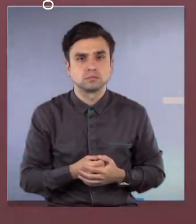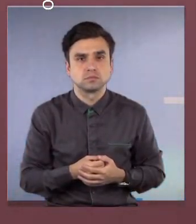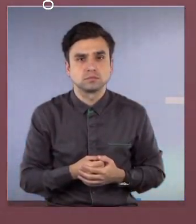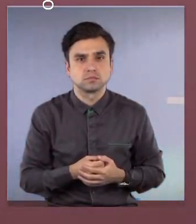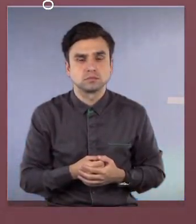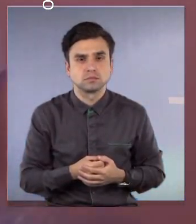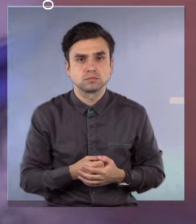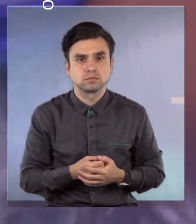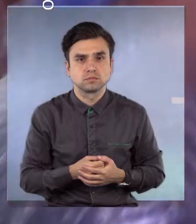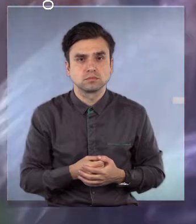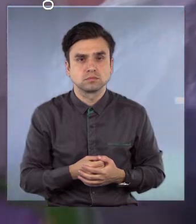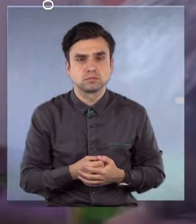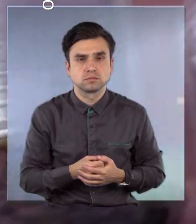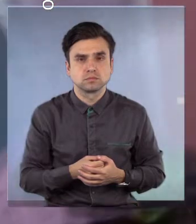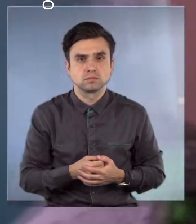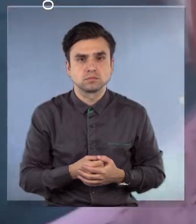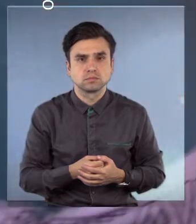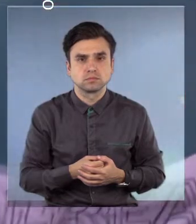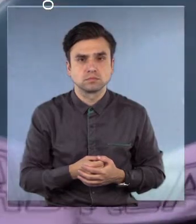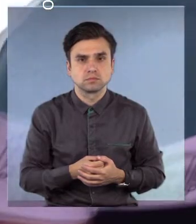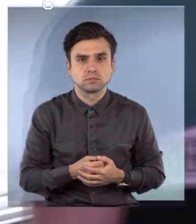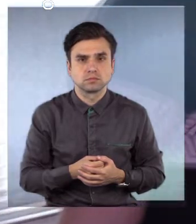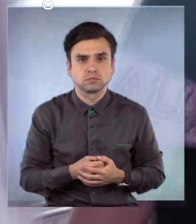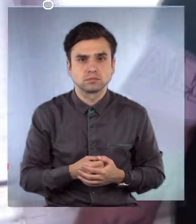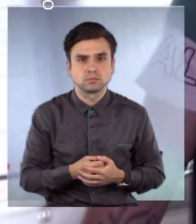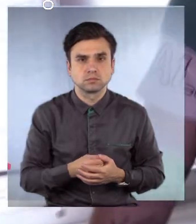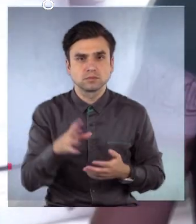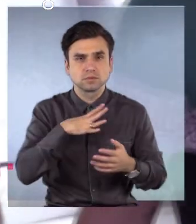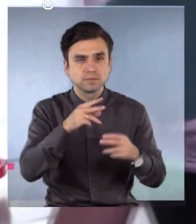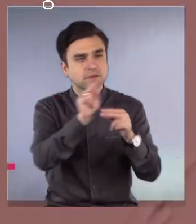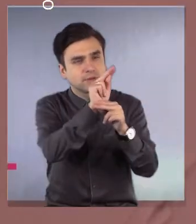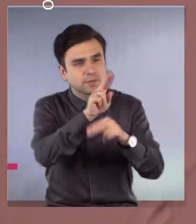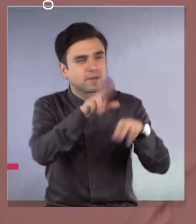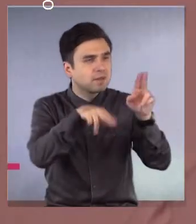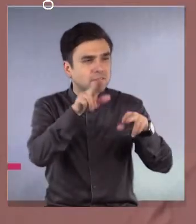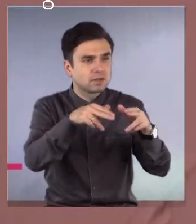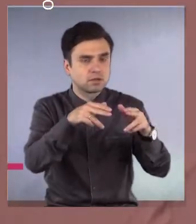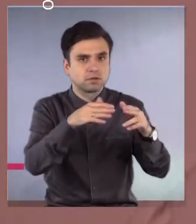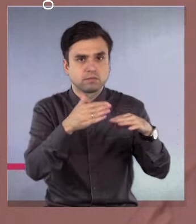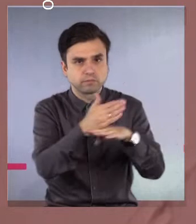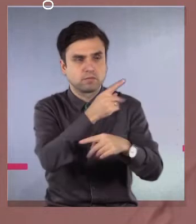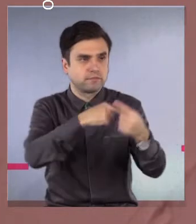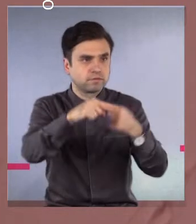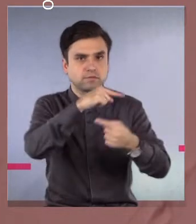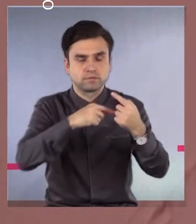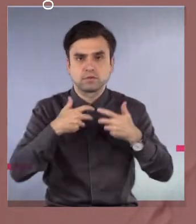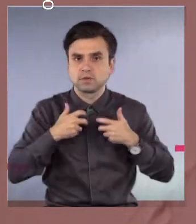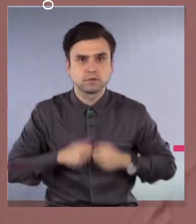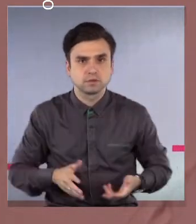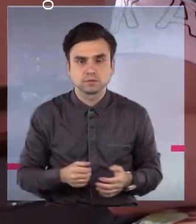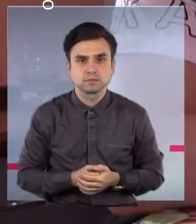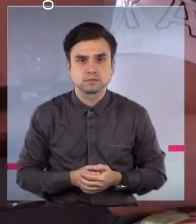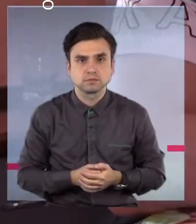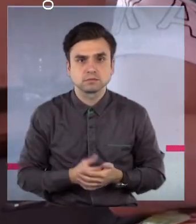трещины. И каждый раз мы закрашивали, уже надоело закрашивать. На стінах тріщини довжиною, наче